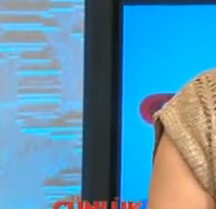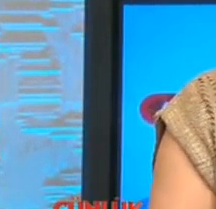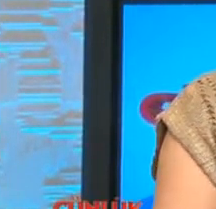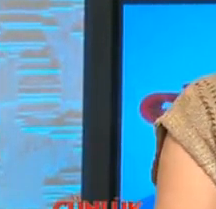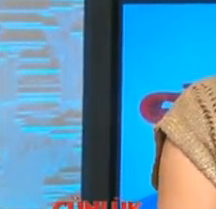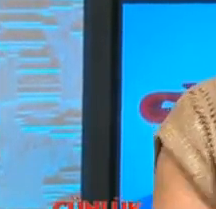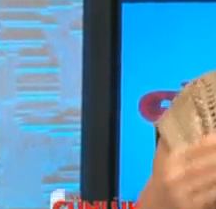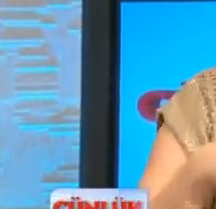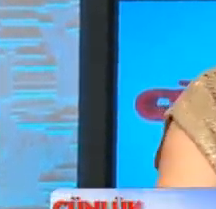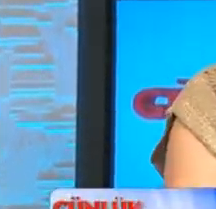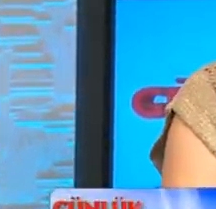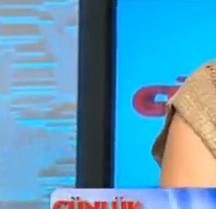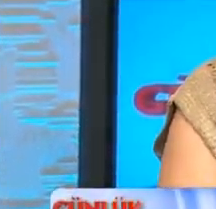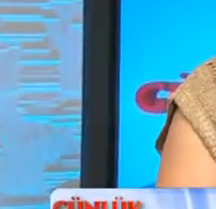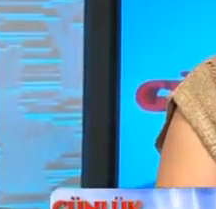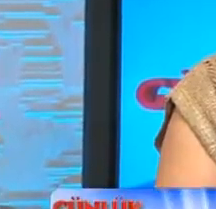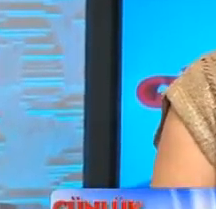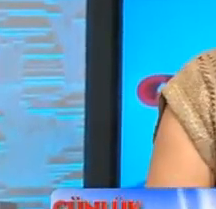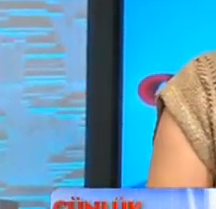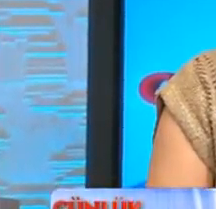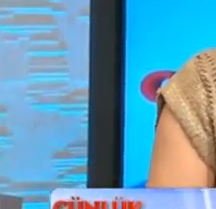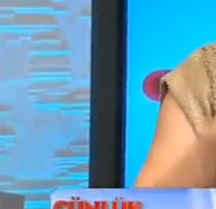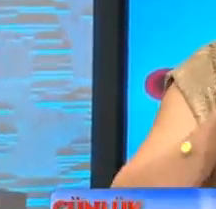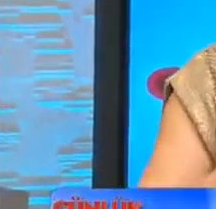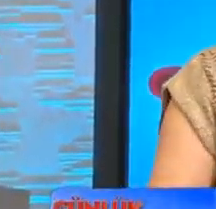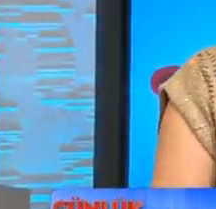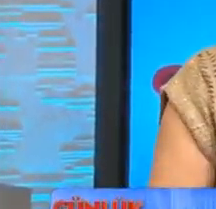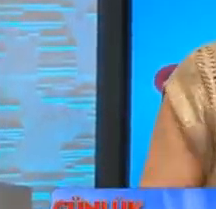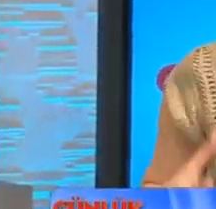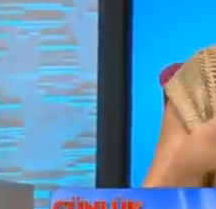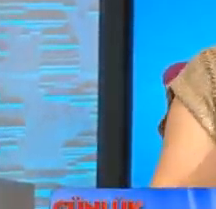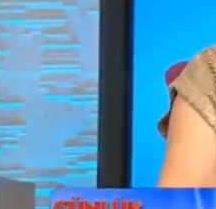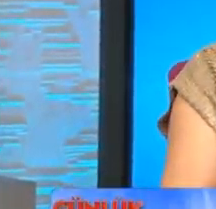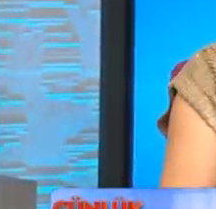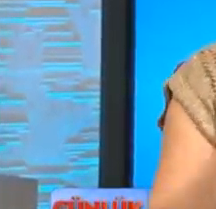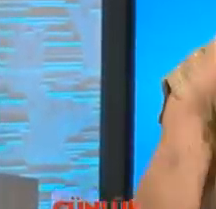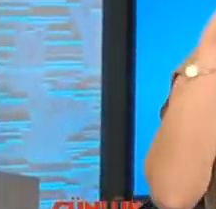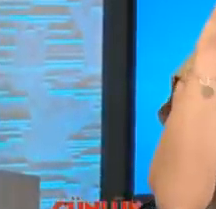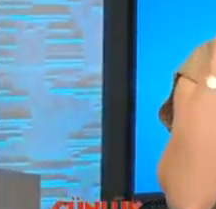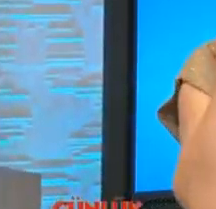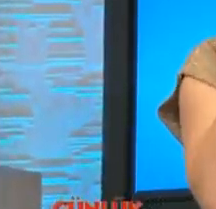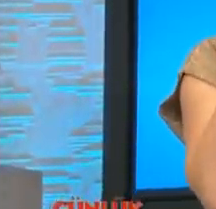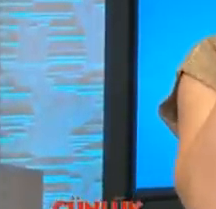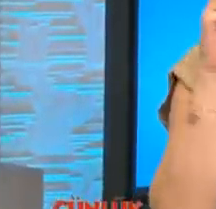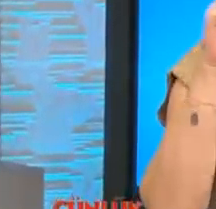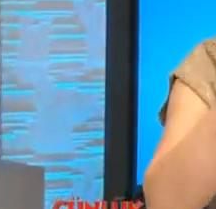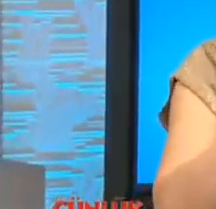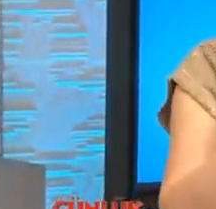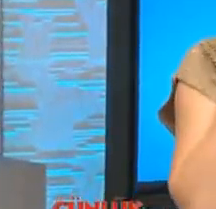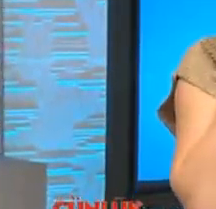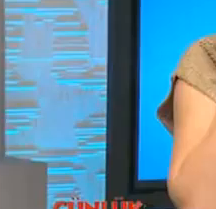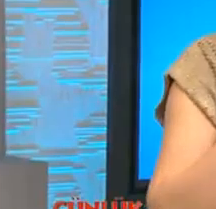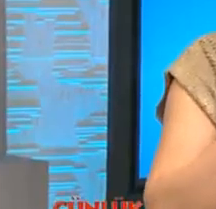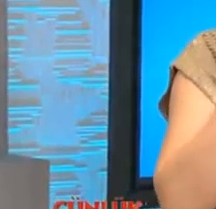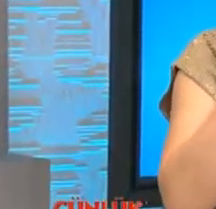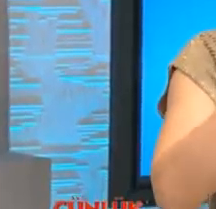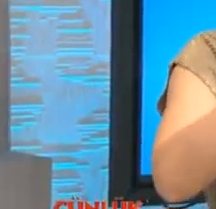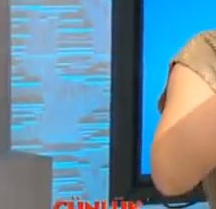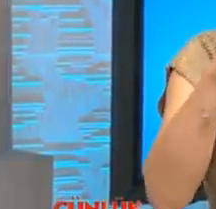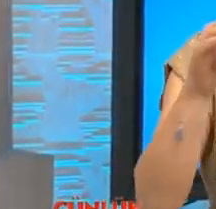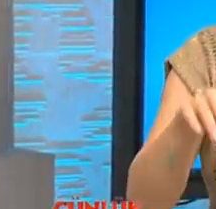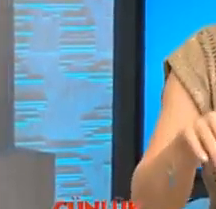Merhabalar efendim, hoş geldiniz programımıza. Bugün sağlık, turizm, müzik konu ve